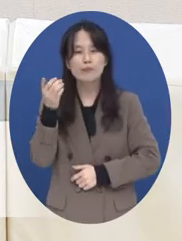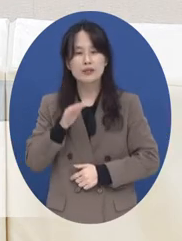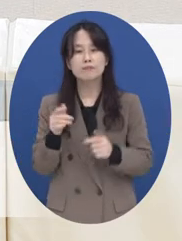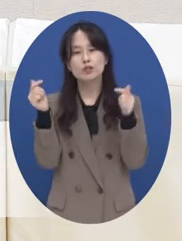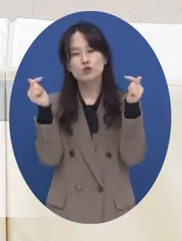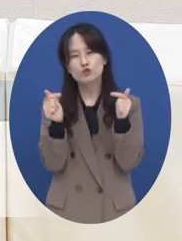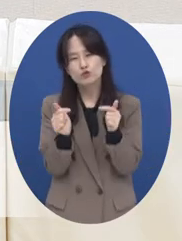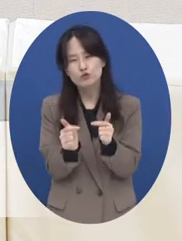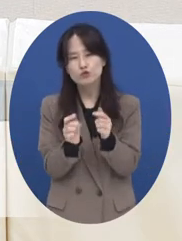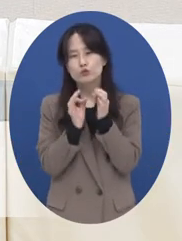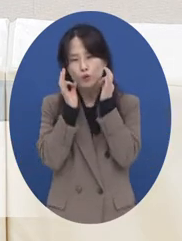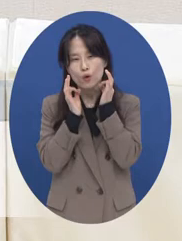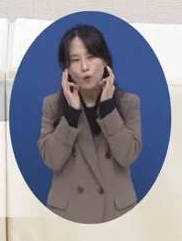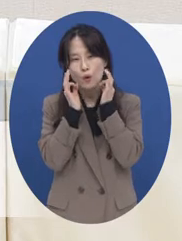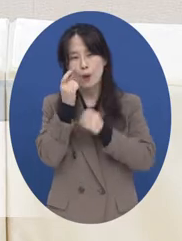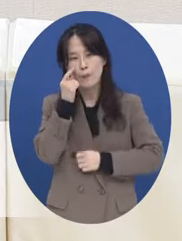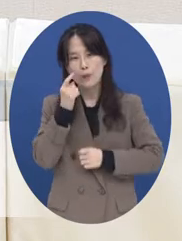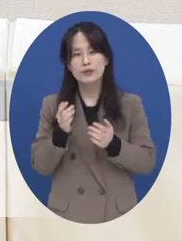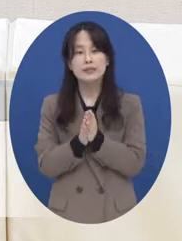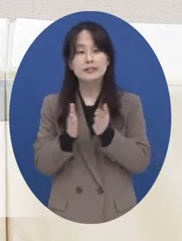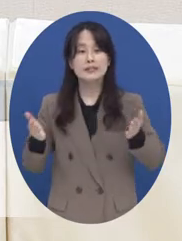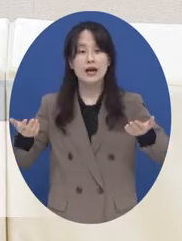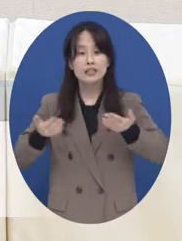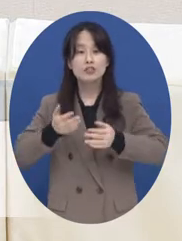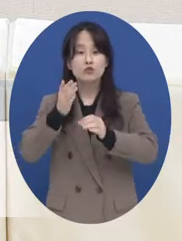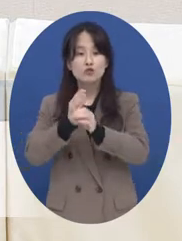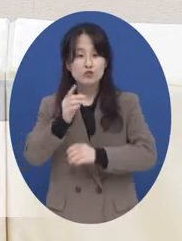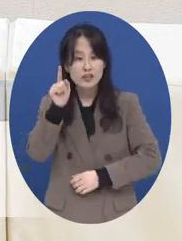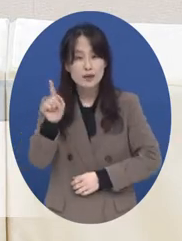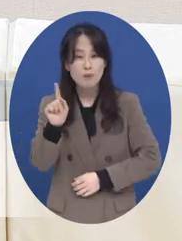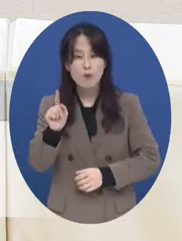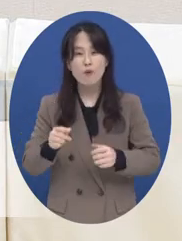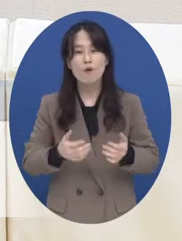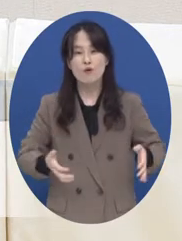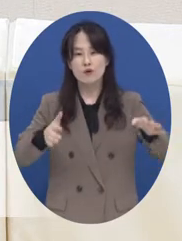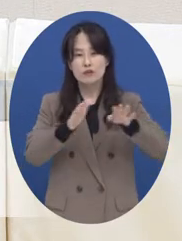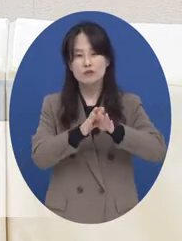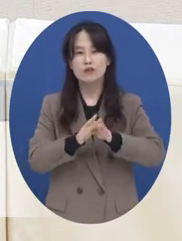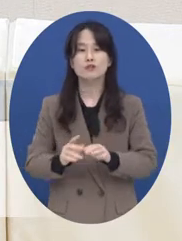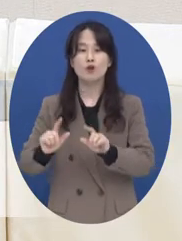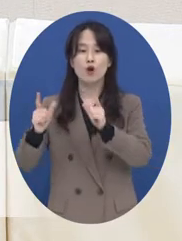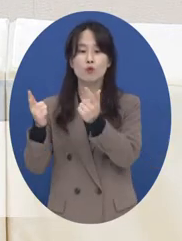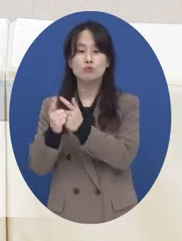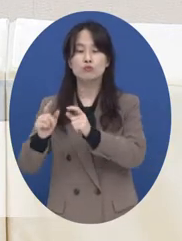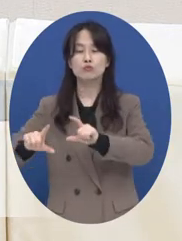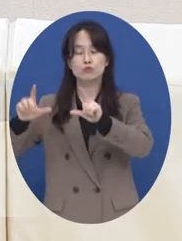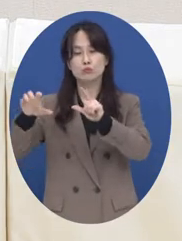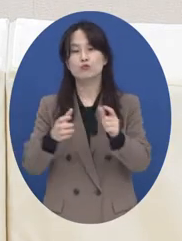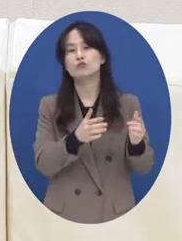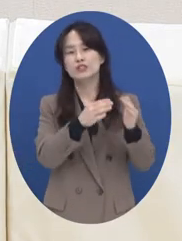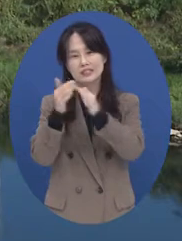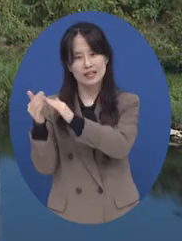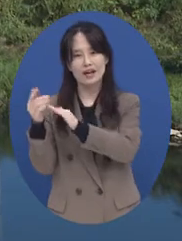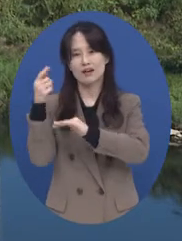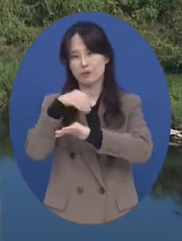또 완화해보자라고 해서 시작한 일 중에 하나가 공공기관들에 대한 북동부 지역